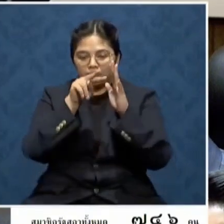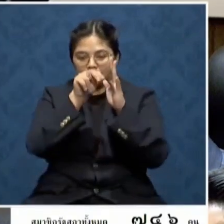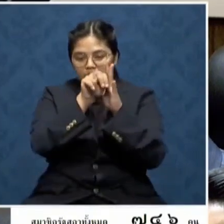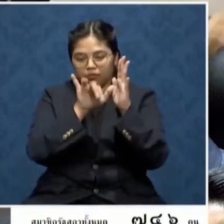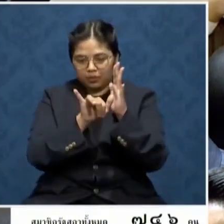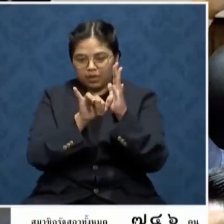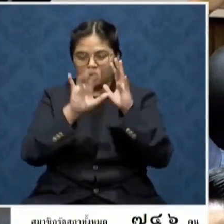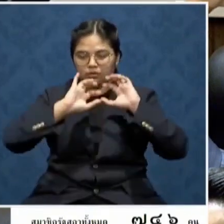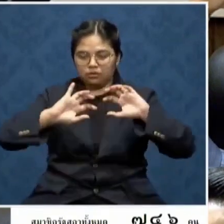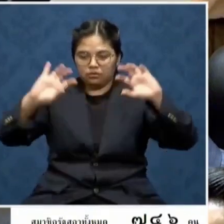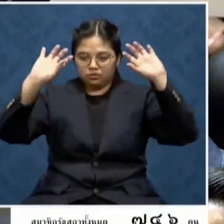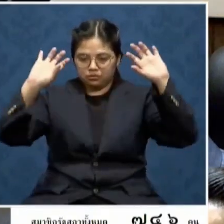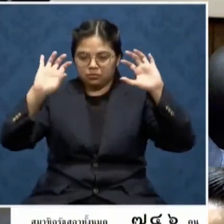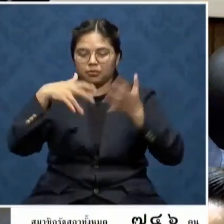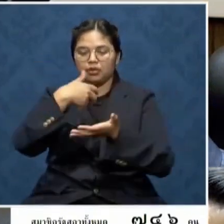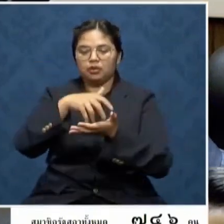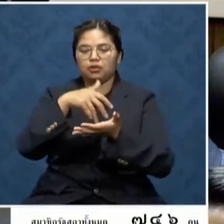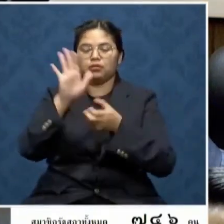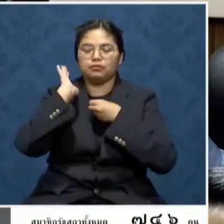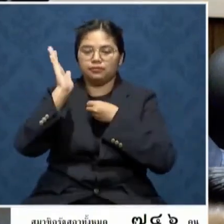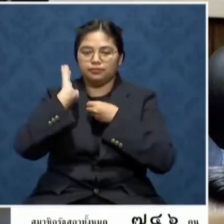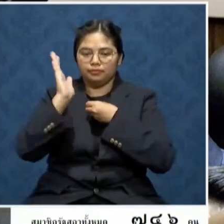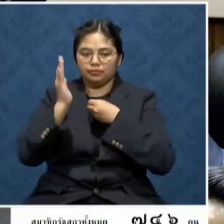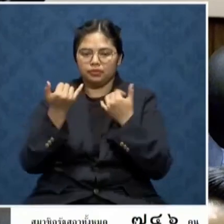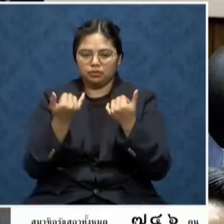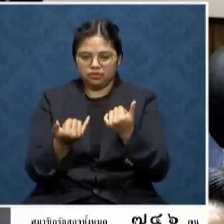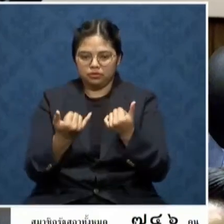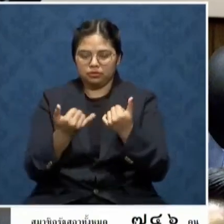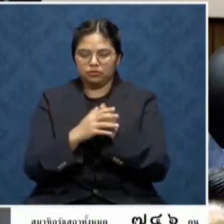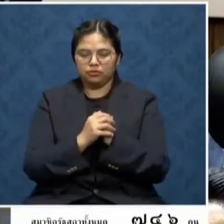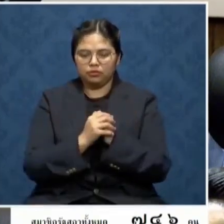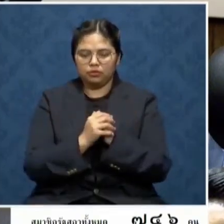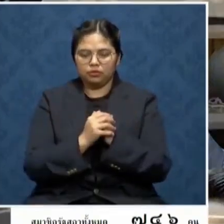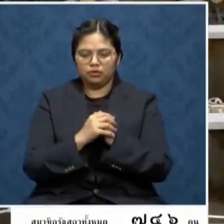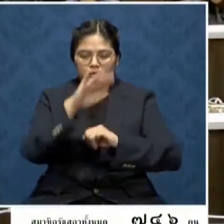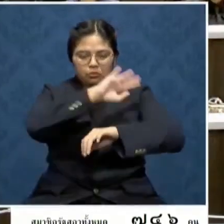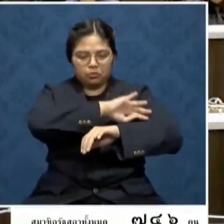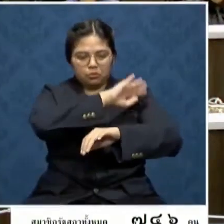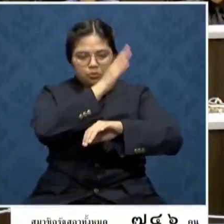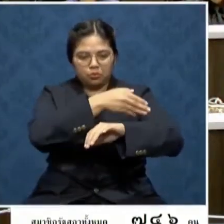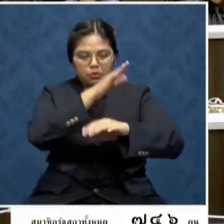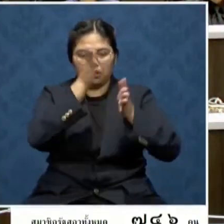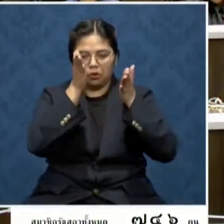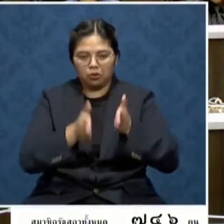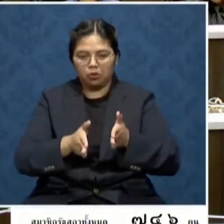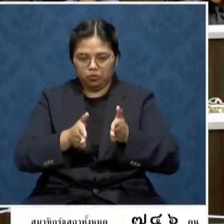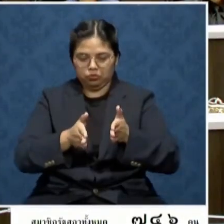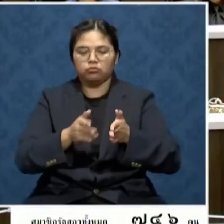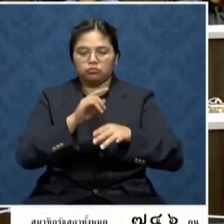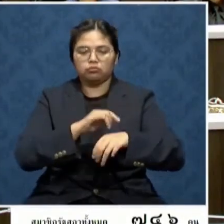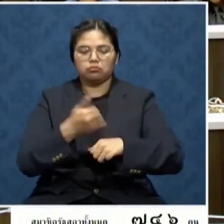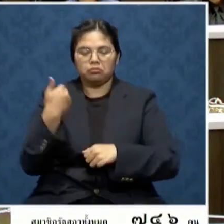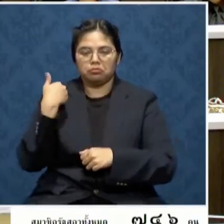สิทธิในที่ดินและทรัพยากรของกลุ่มชาติพันธุ์ดังต่อไปนี้ครับท่านประธานครับคำแถลงนโยบายนี้